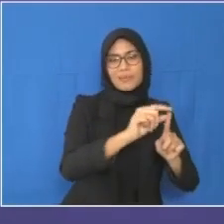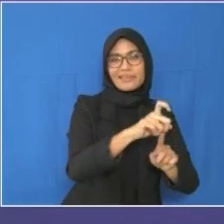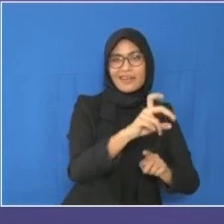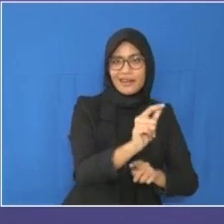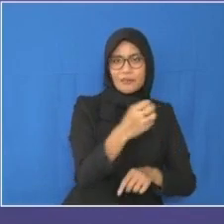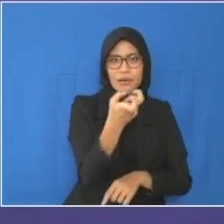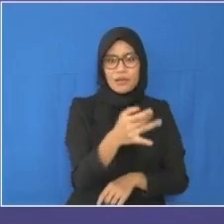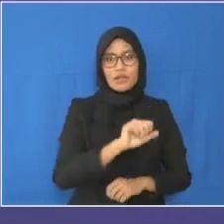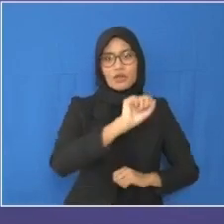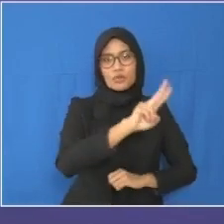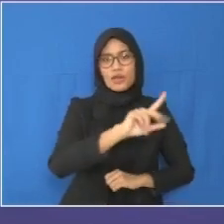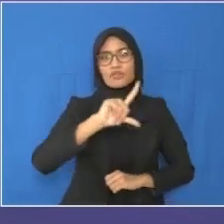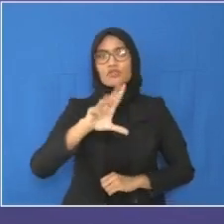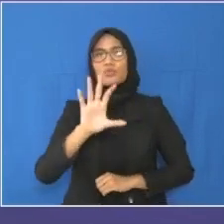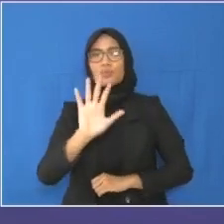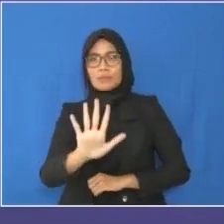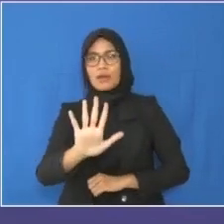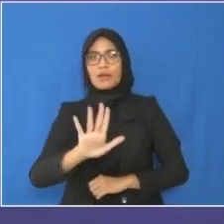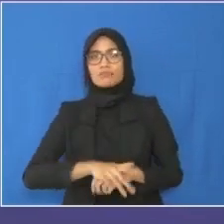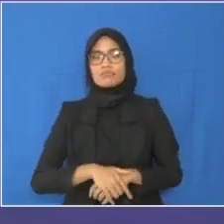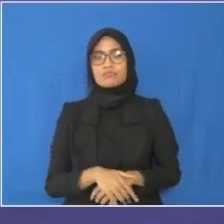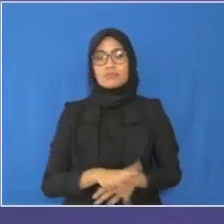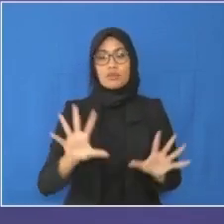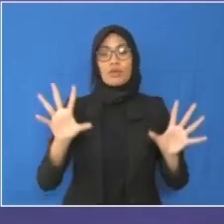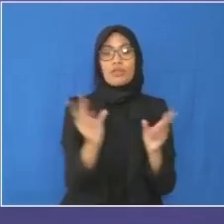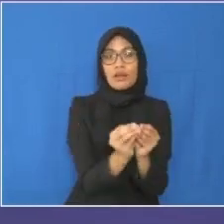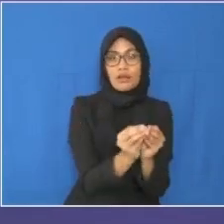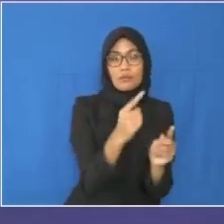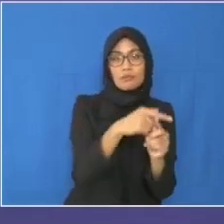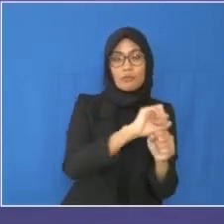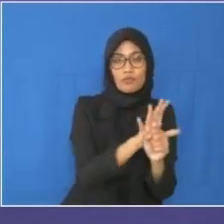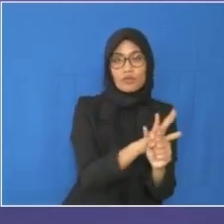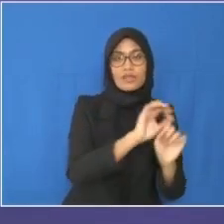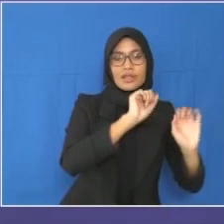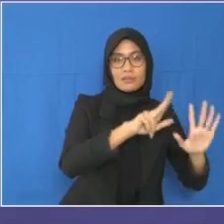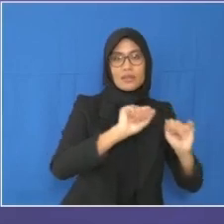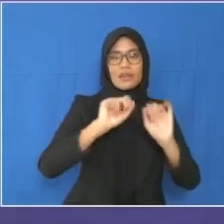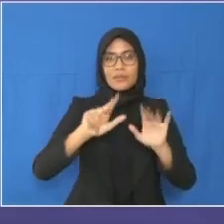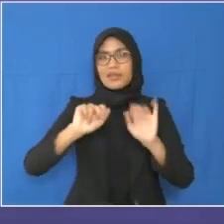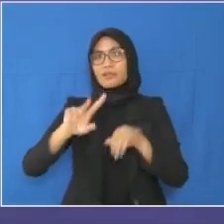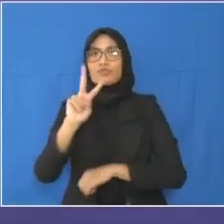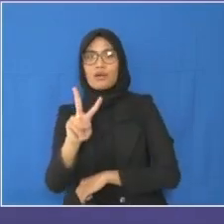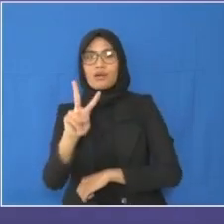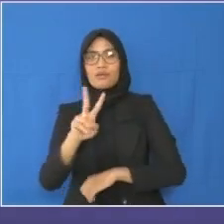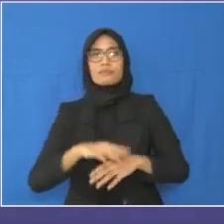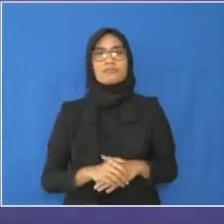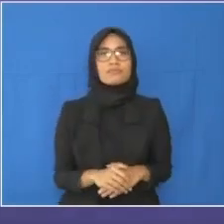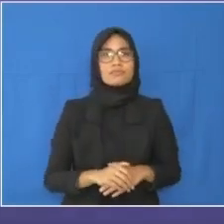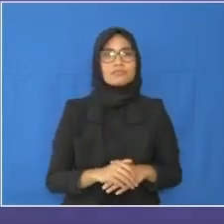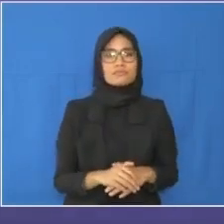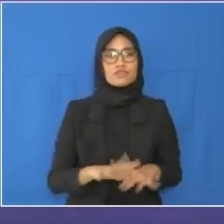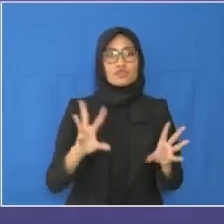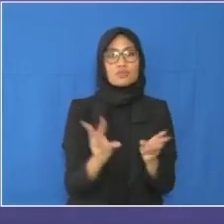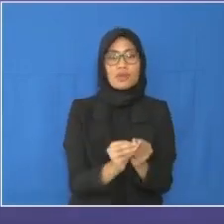adalah 275 sehingga total menjadi 8882 Hai